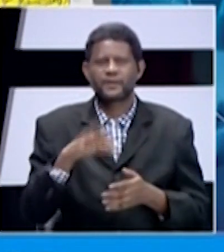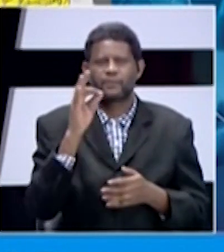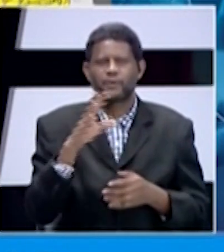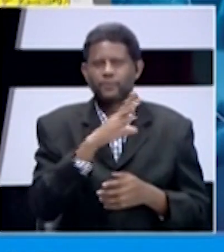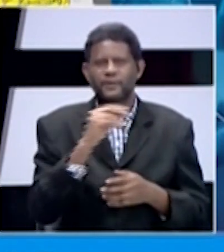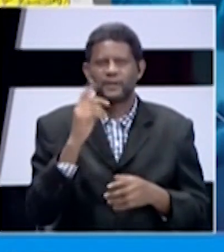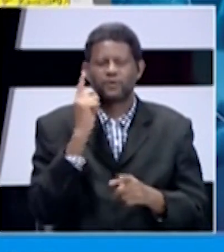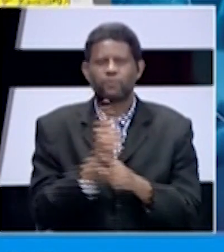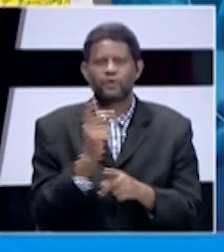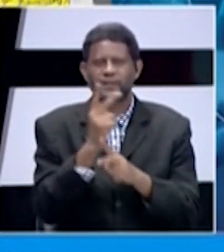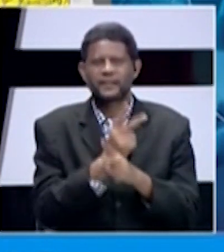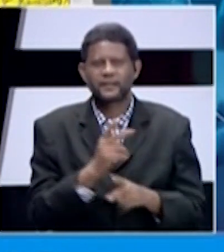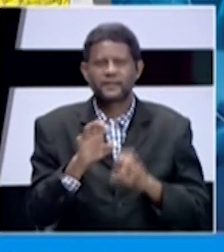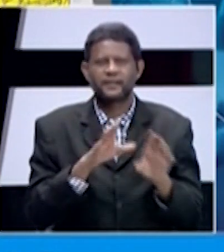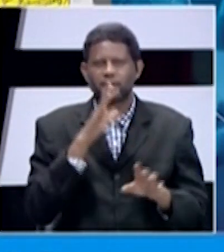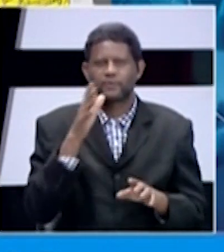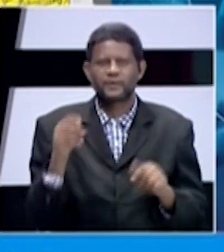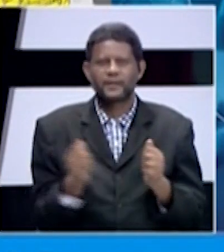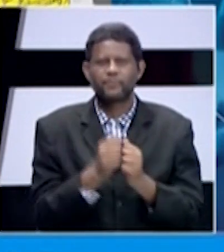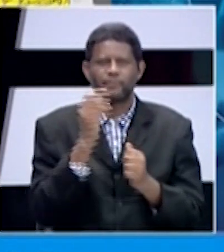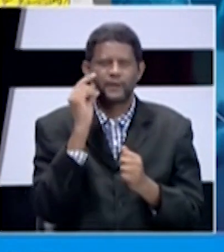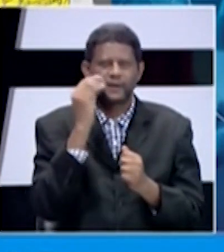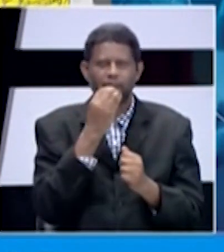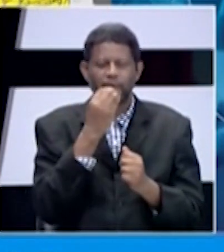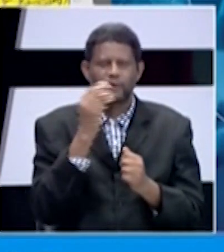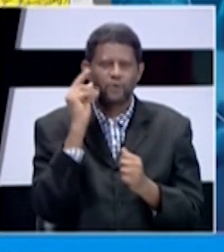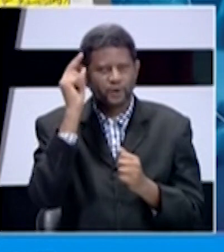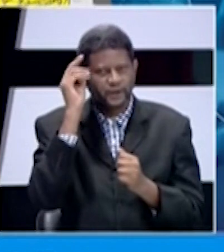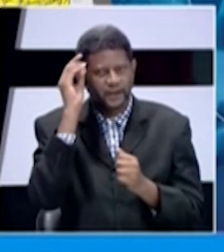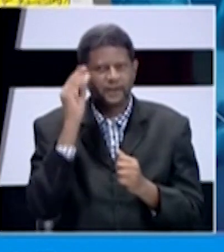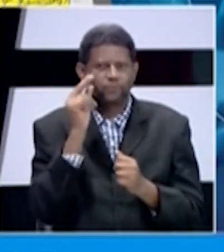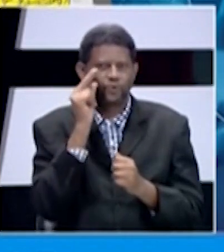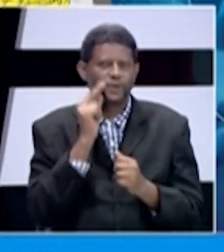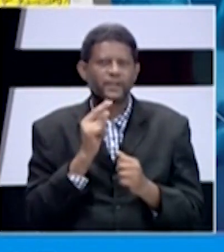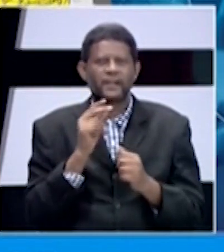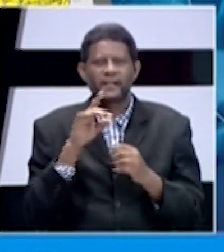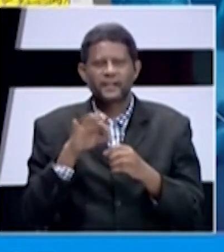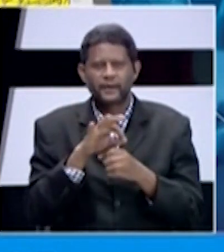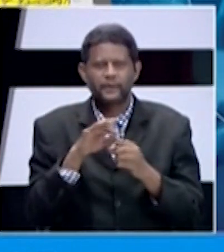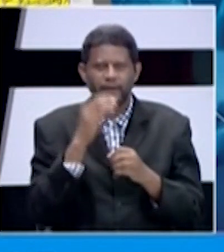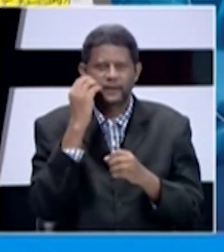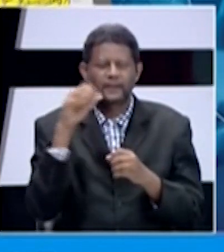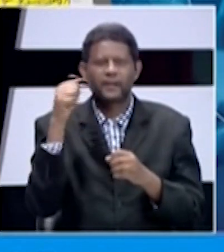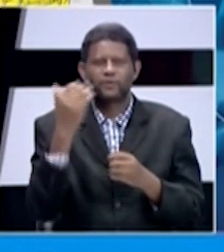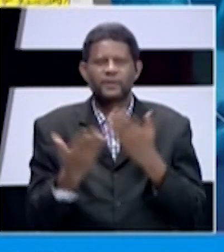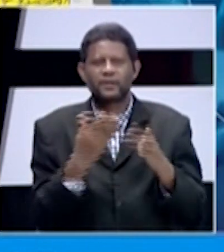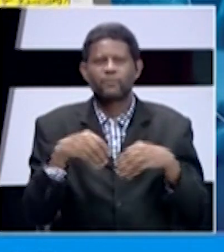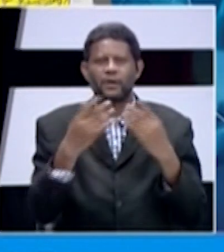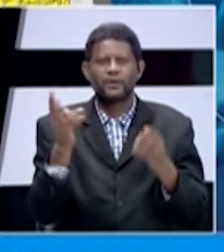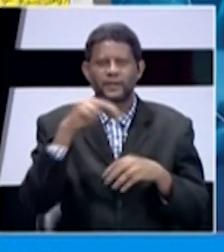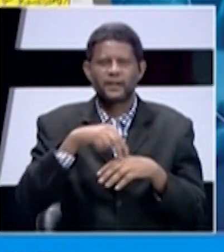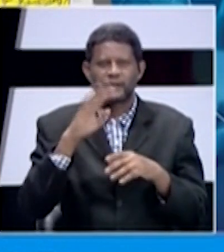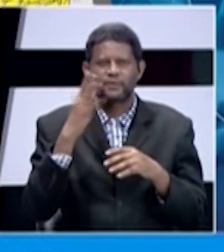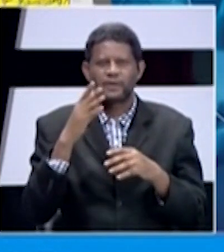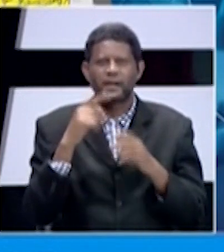ዝረኽበሎምን ግቡእ ጥንቃቐ ዘይገበሩን ከም ቤት ምግብን ሆቴላትን እንዳቡን ካፌ ካልኦት ግልጋሎት መውሃቢ ትካላት ዝመሳሰሉ